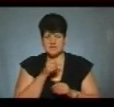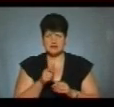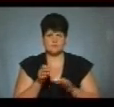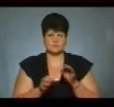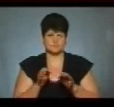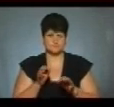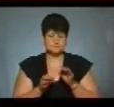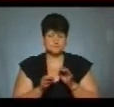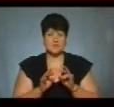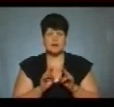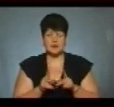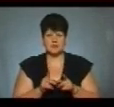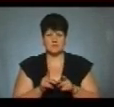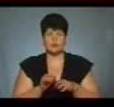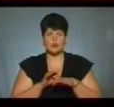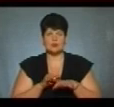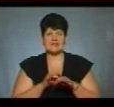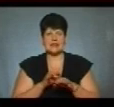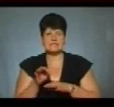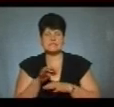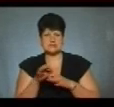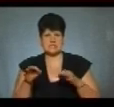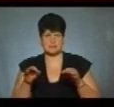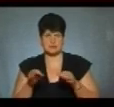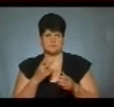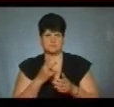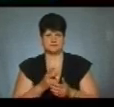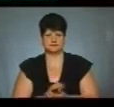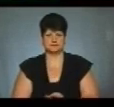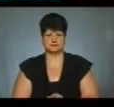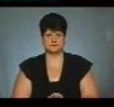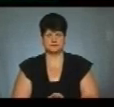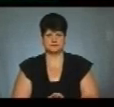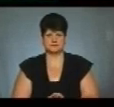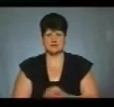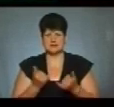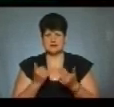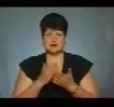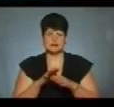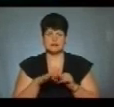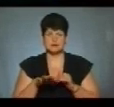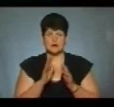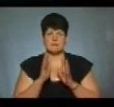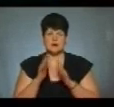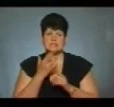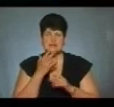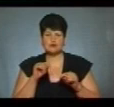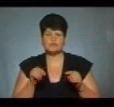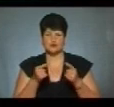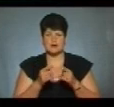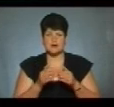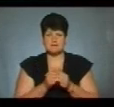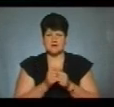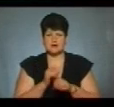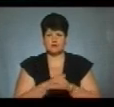суд. Як проводили заміри, бачила наша кореспондентка Соломія Струс. Ми зараз на території парку національного відродження біля